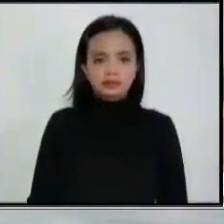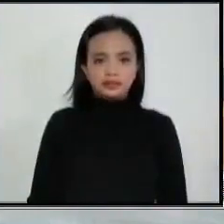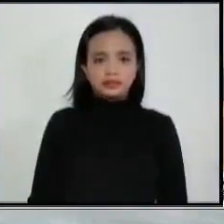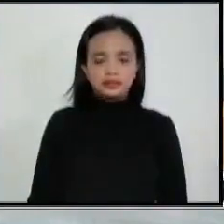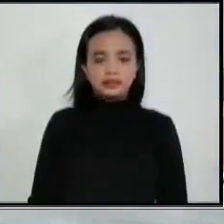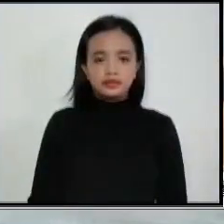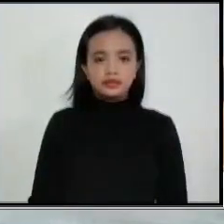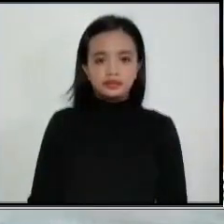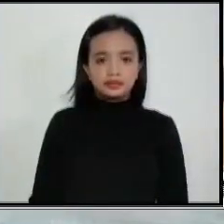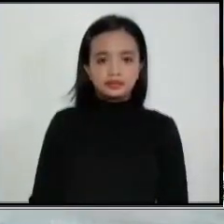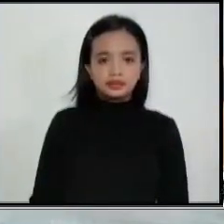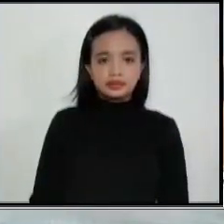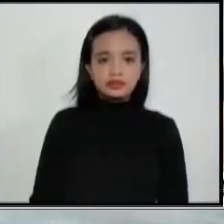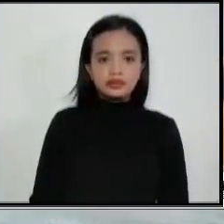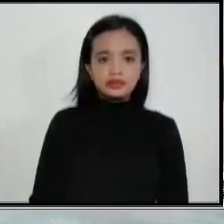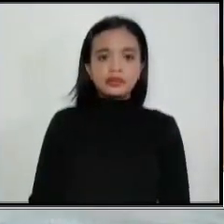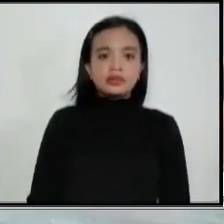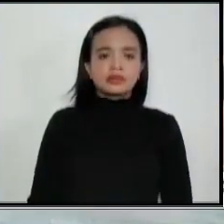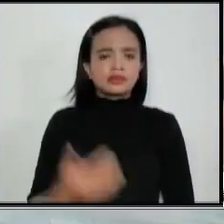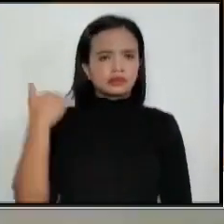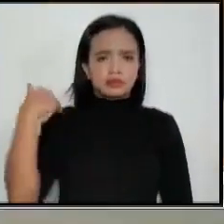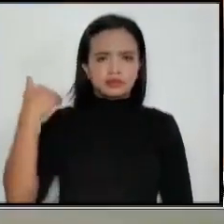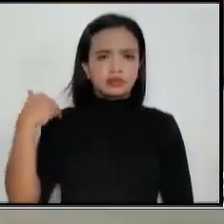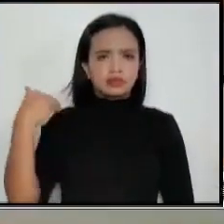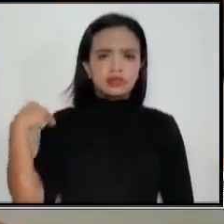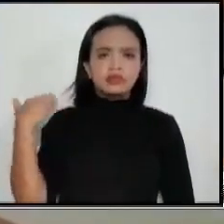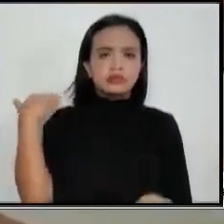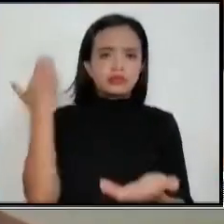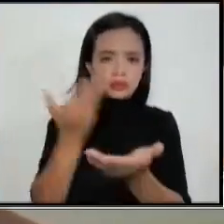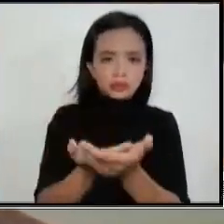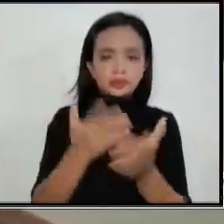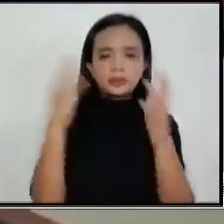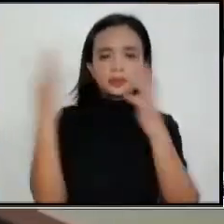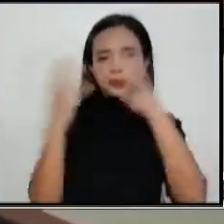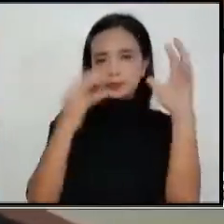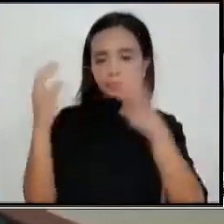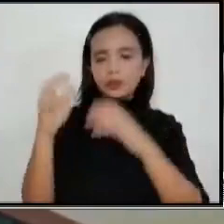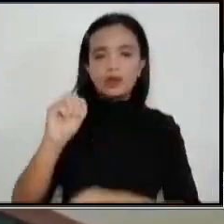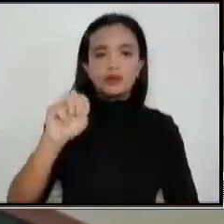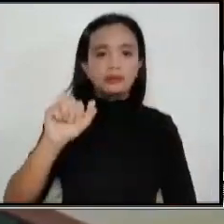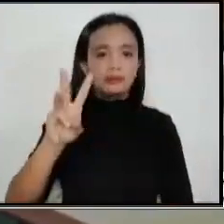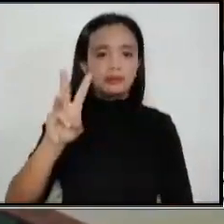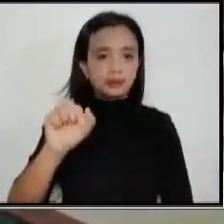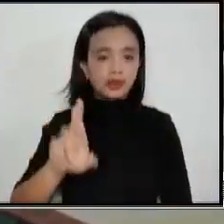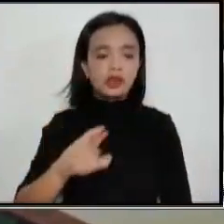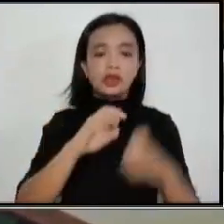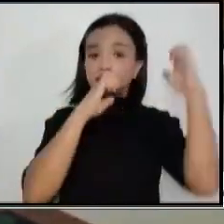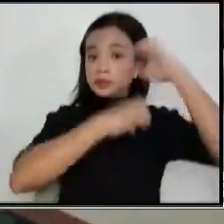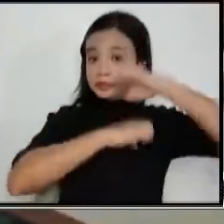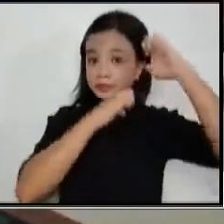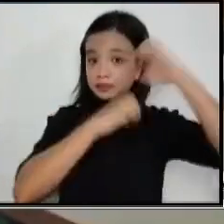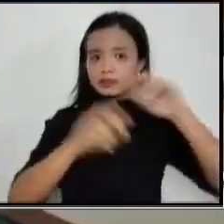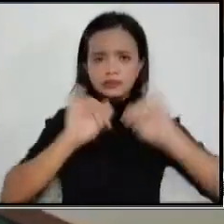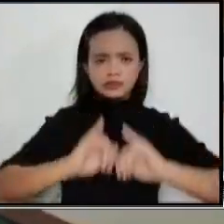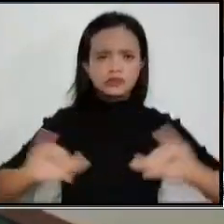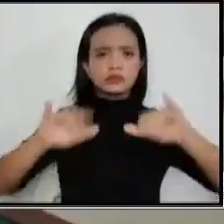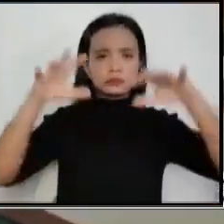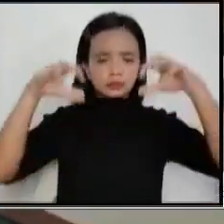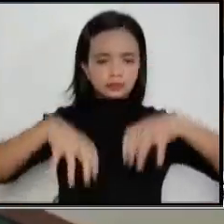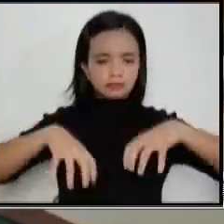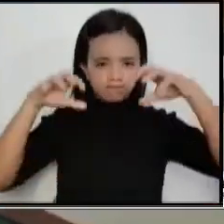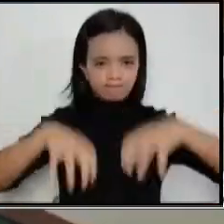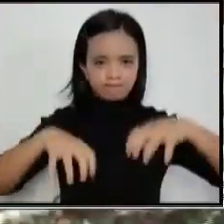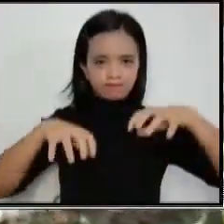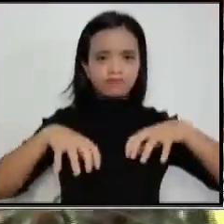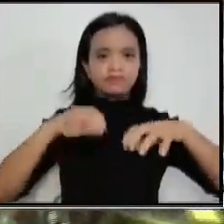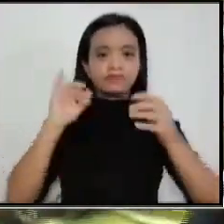Malayo ang mata ng Super Typhoon Mawar sa Metro Manila. Gayunpaman, inaasahang makararanas pa rin ang mga pag-ulan na tiyak magdudulot